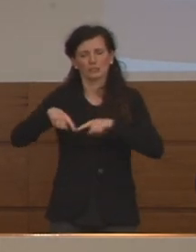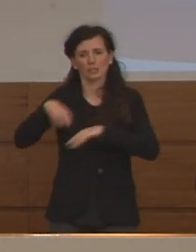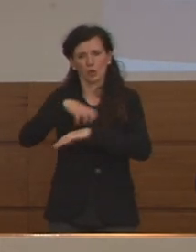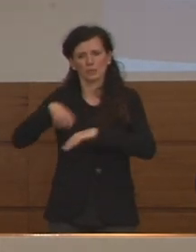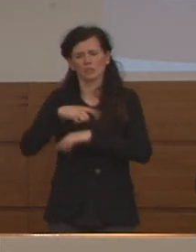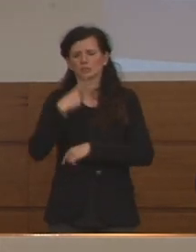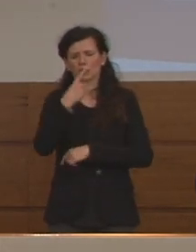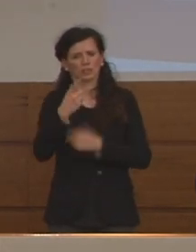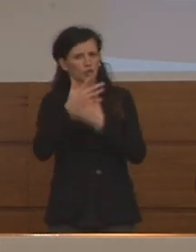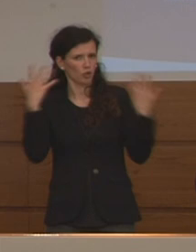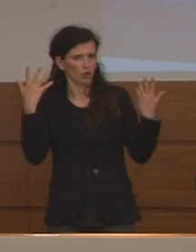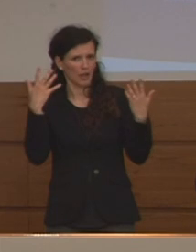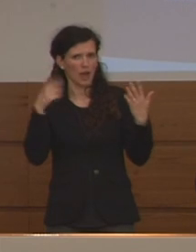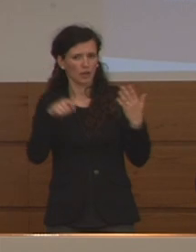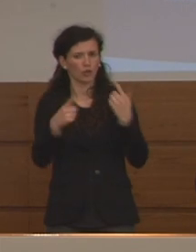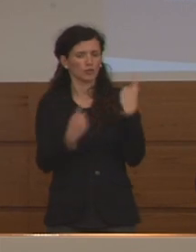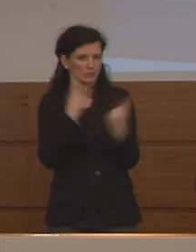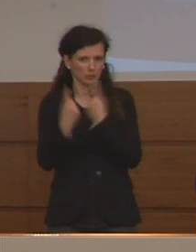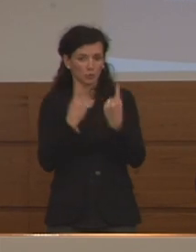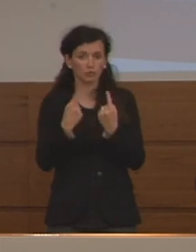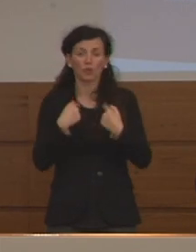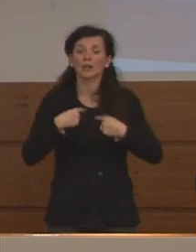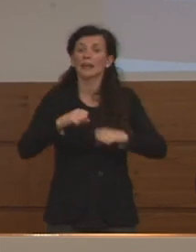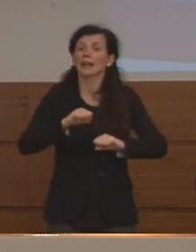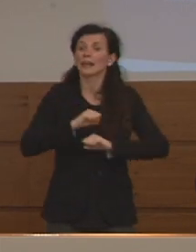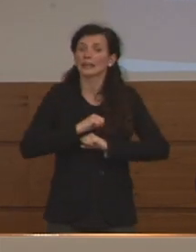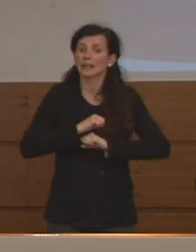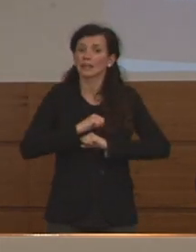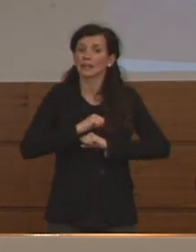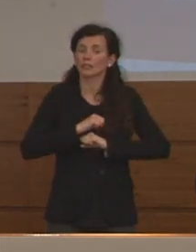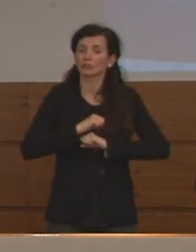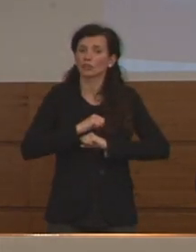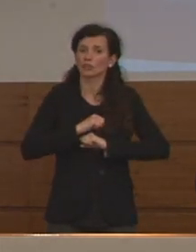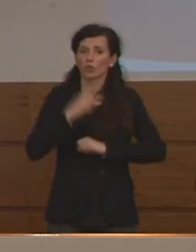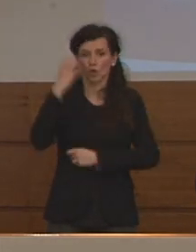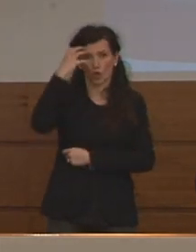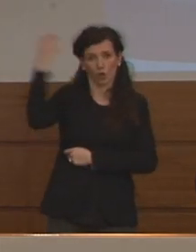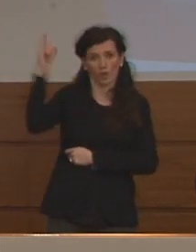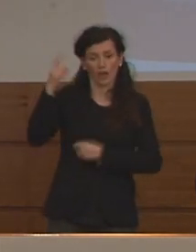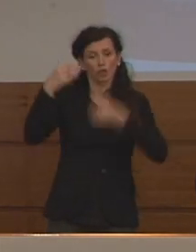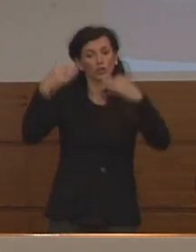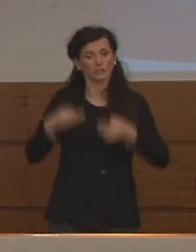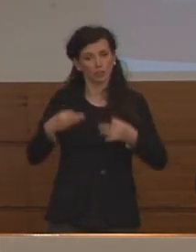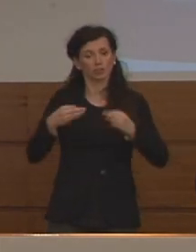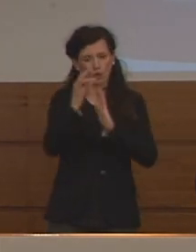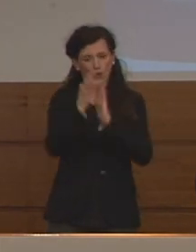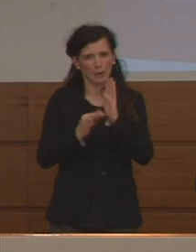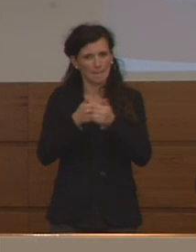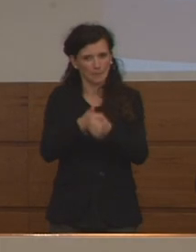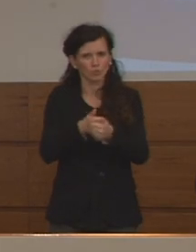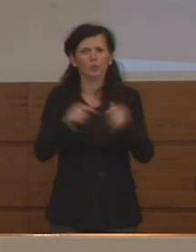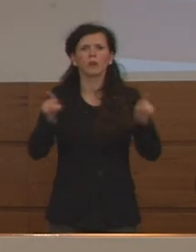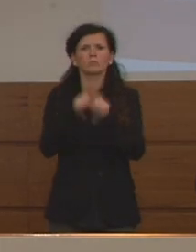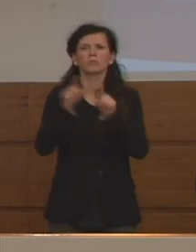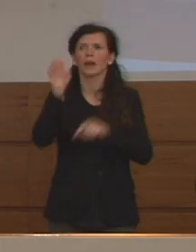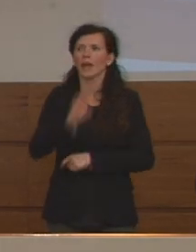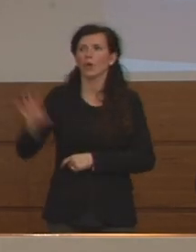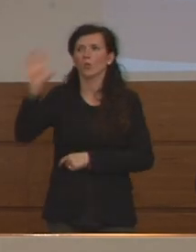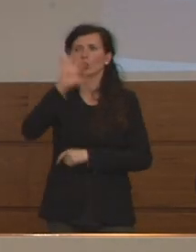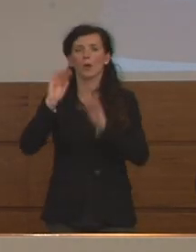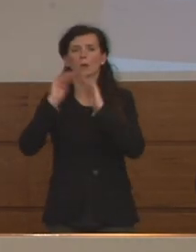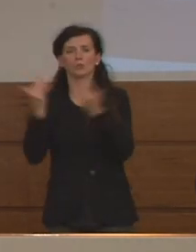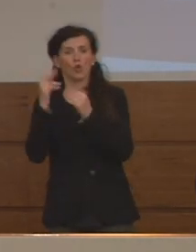io credo che le misure che sono state adottate dal governo sa che vengono presi ad esempio in tutta europa e nel mondo erano